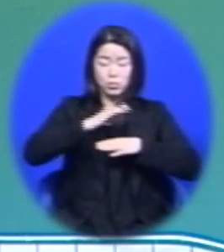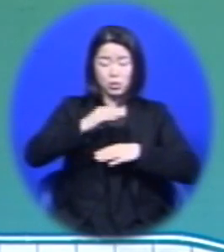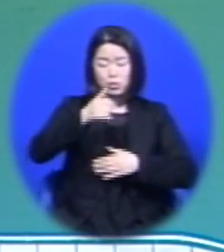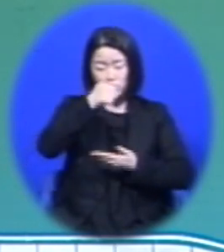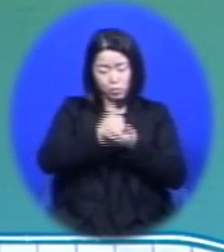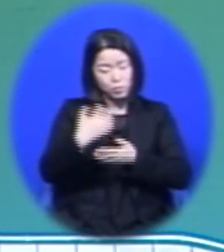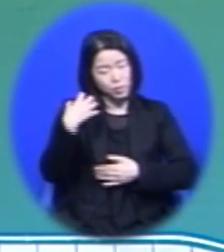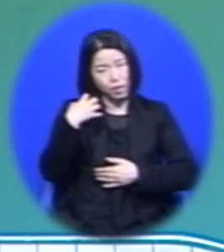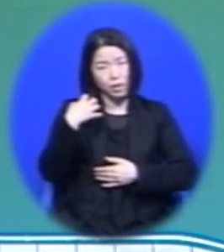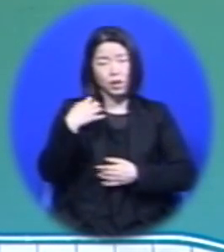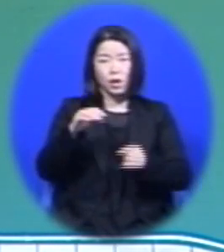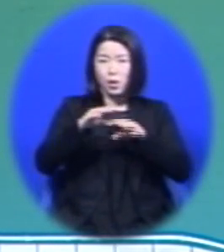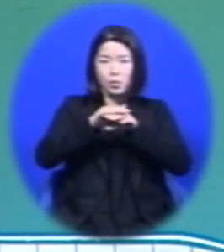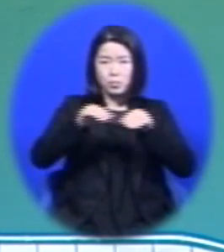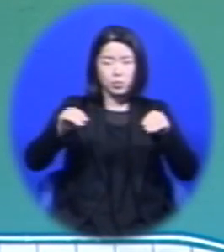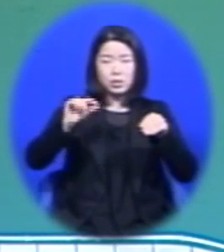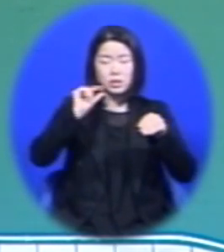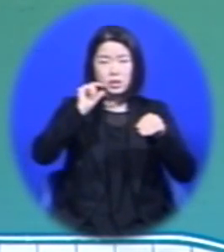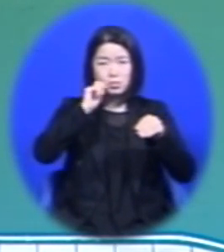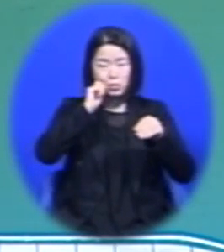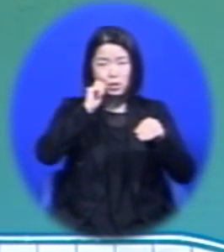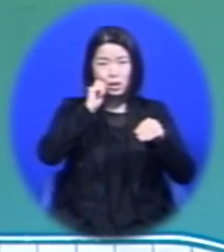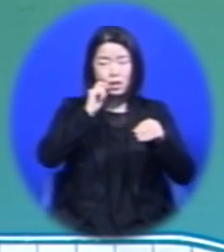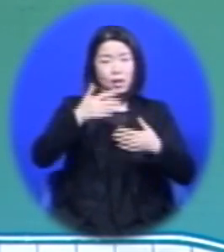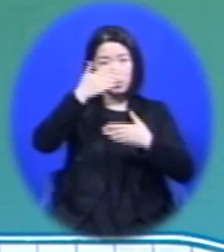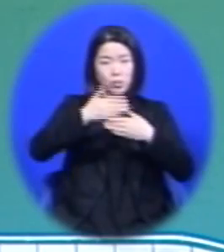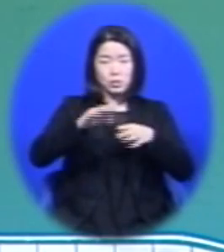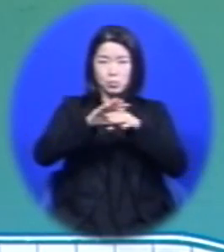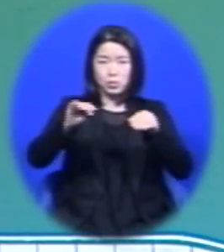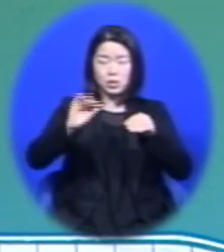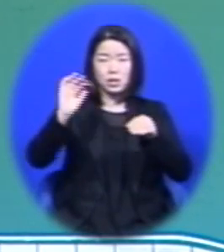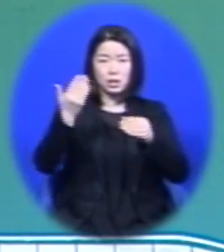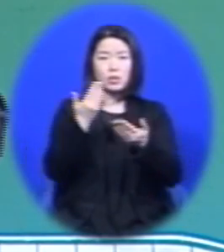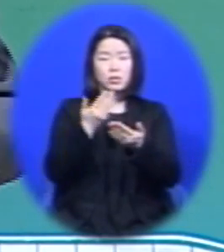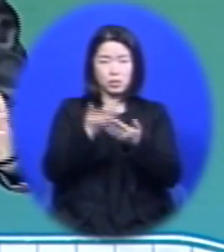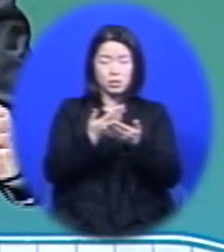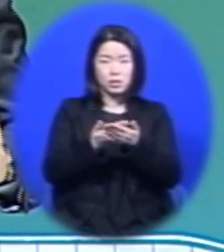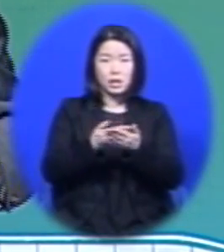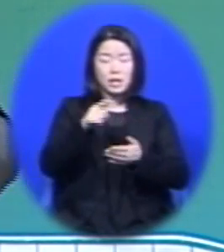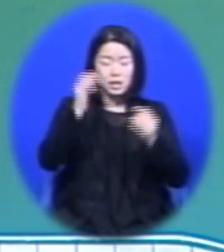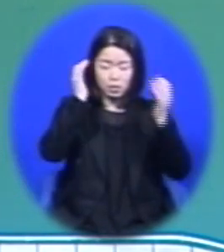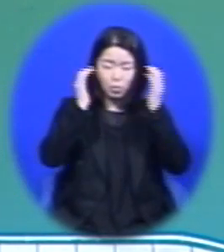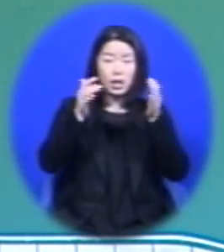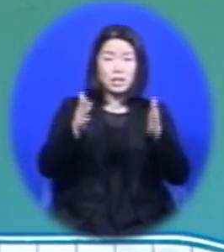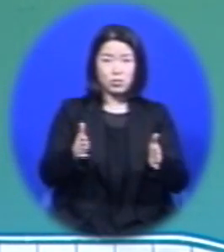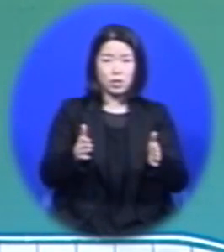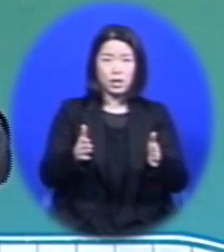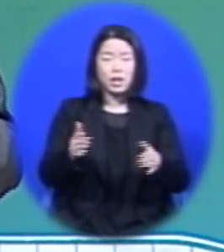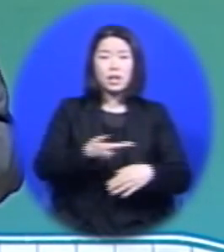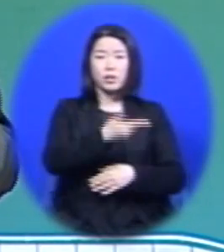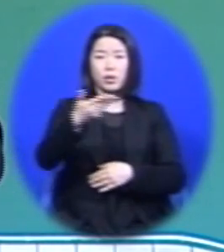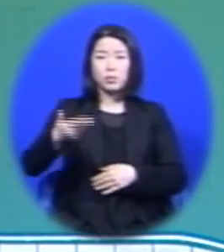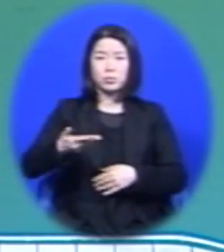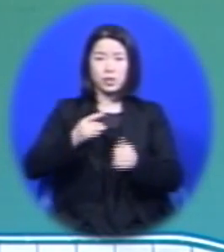죄책감, 풀어지지 않은 영적인 장벽이 풀어지게 되게 해주실 것입니다. 그리고 이 고난주간이 여러분에게